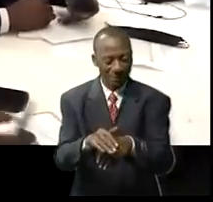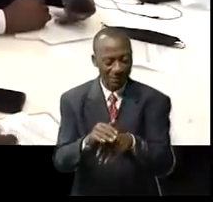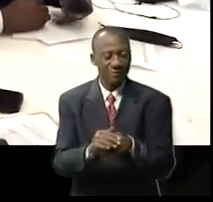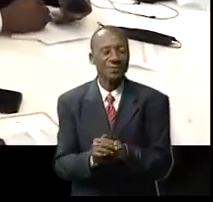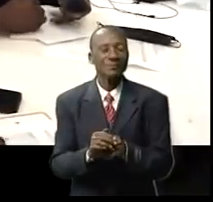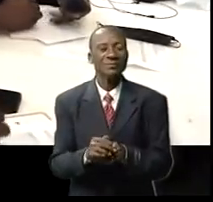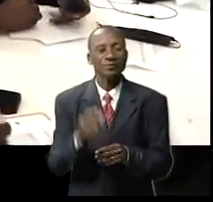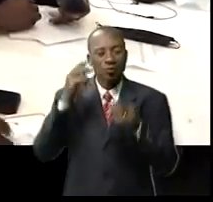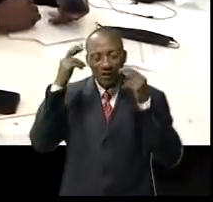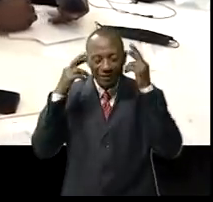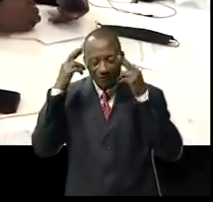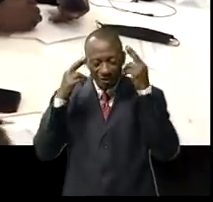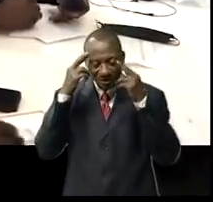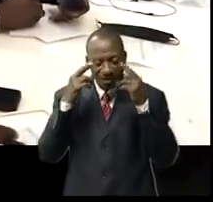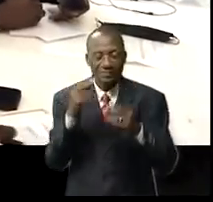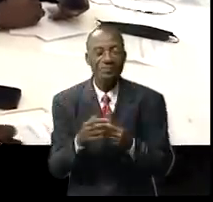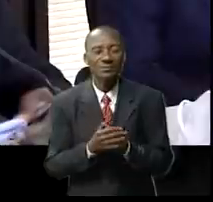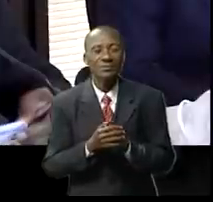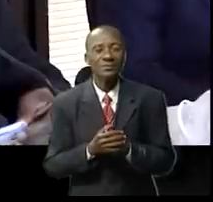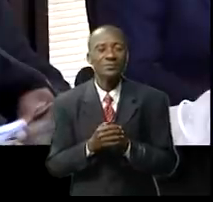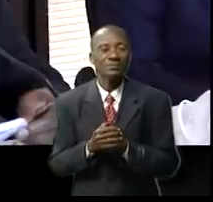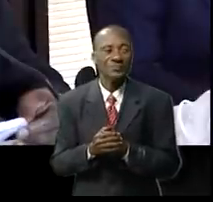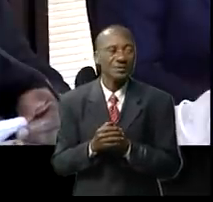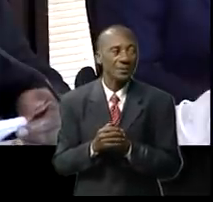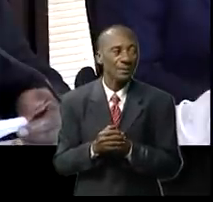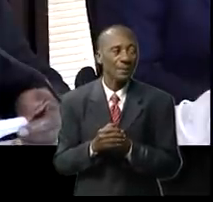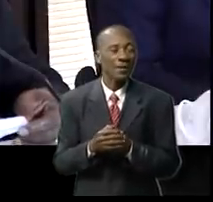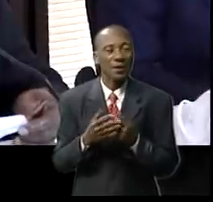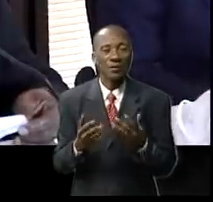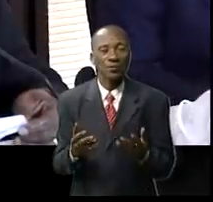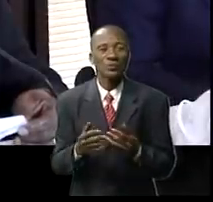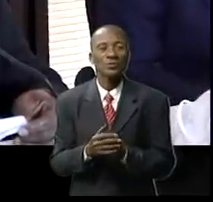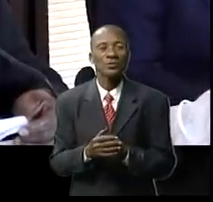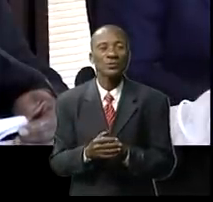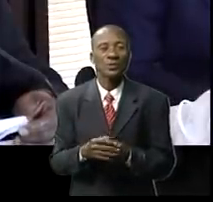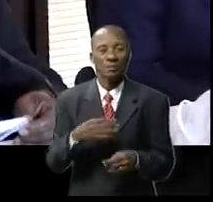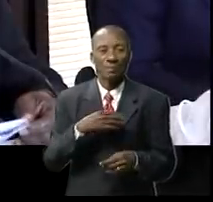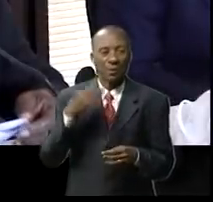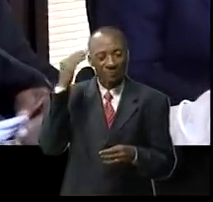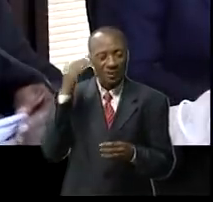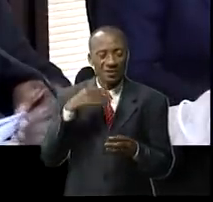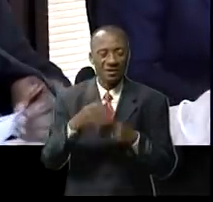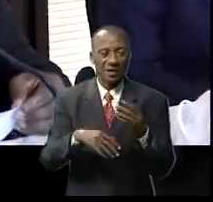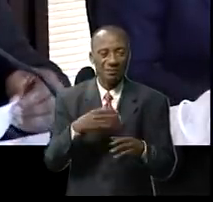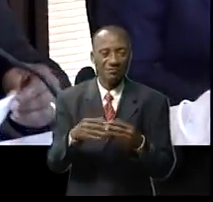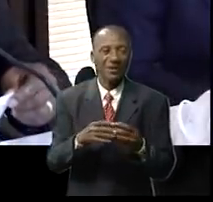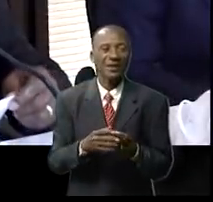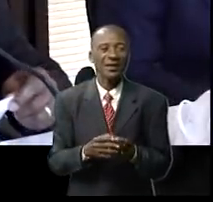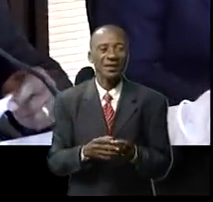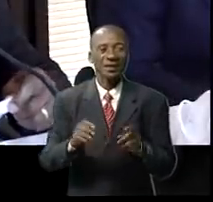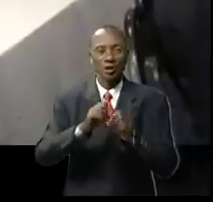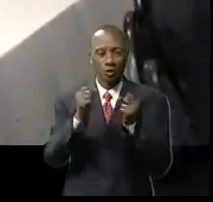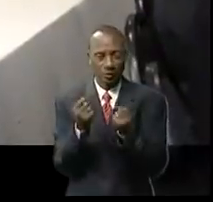République démocratique du Congo. Le ministre des Affaires sociales et Action humanitaire, Modeste Mutinga, a ouvert lundi 6 septembre un